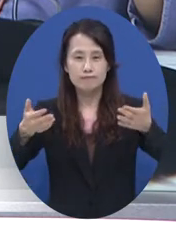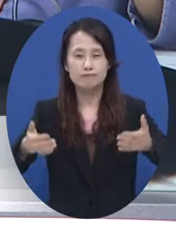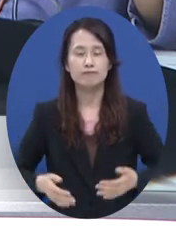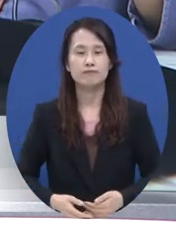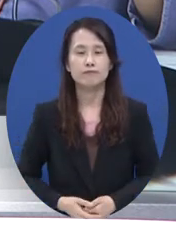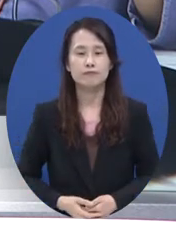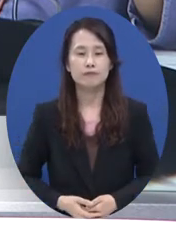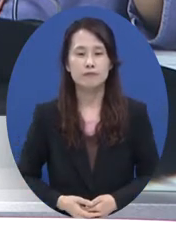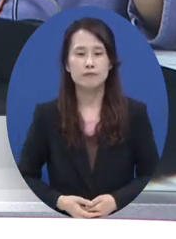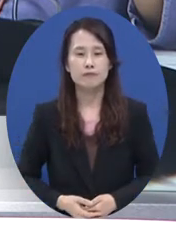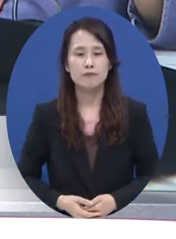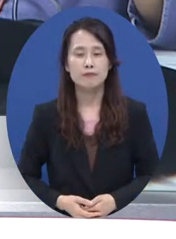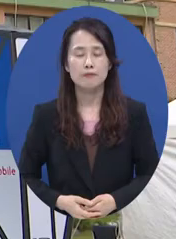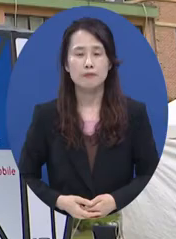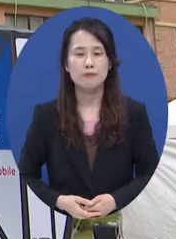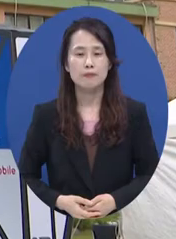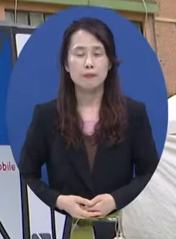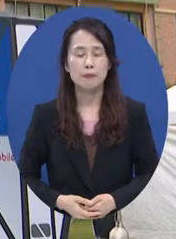기자가 취재했습니다.